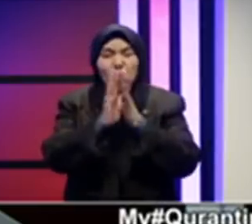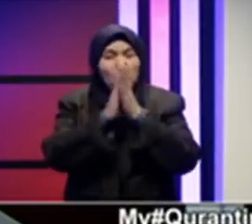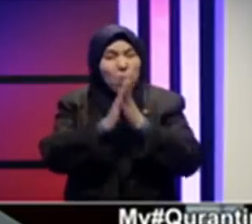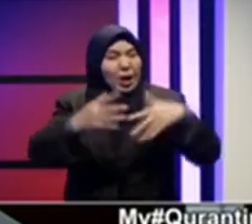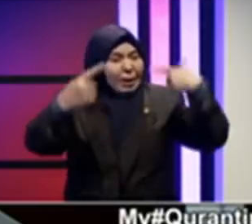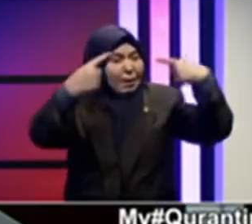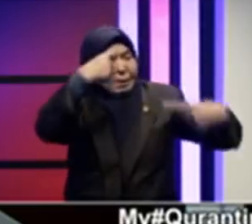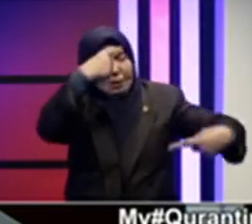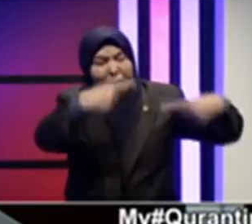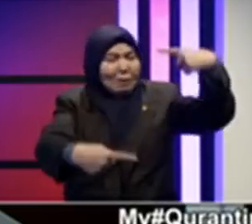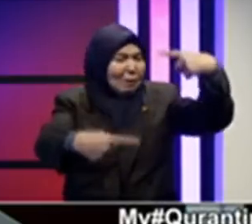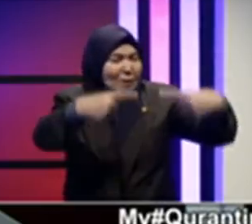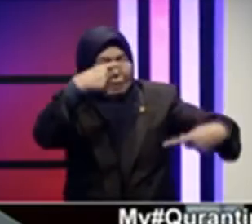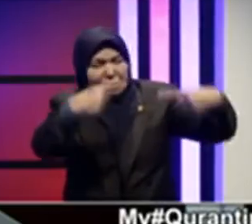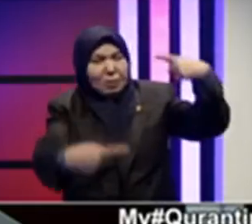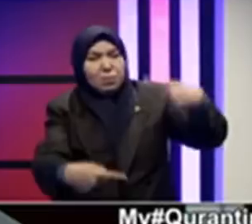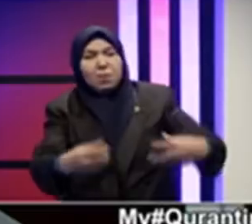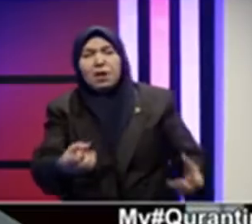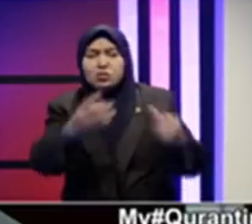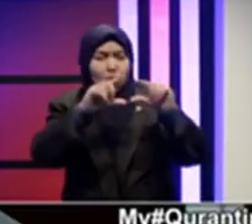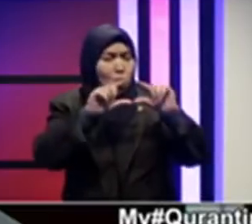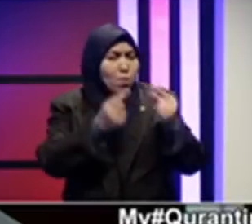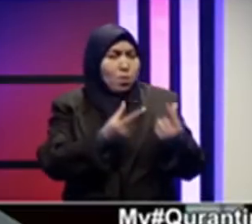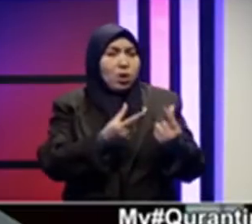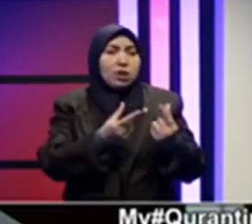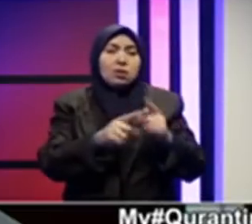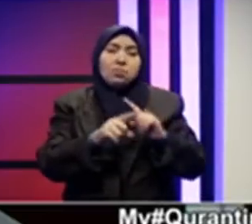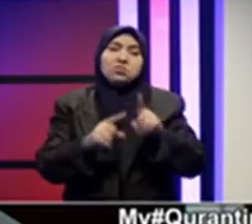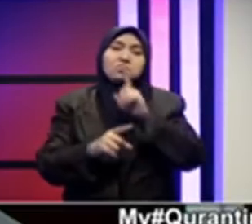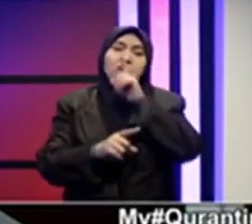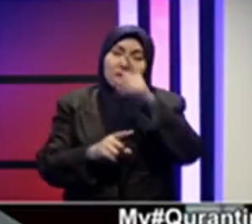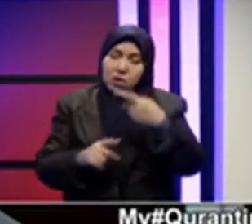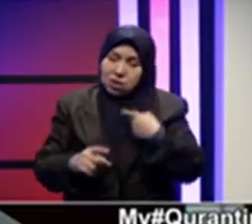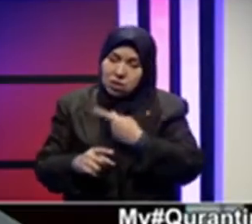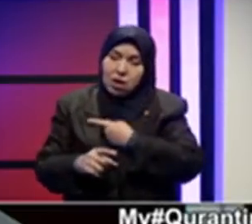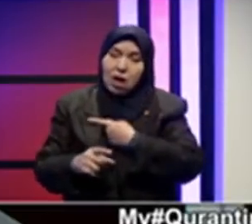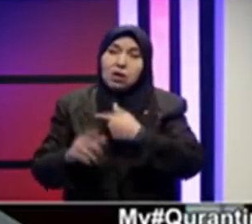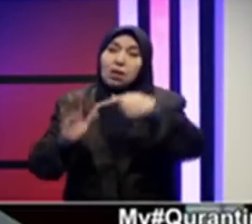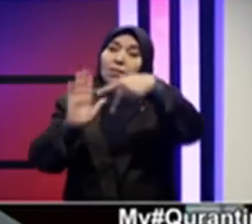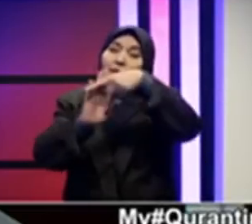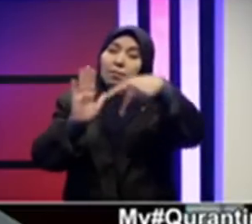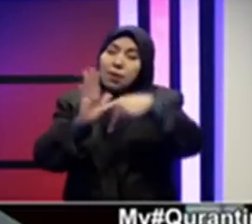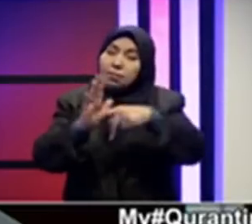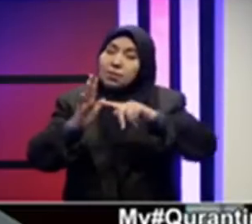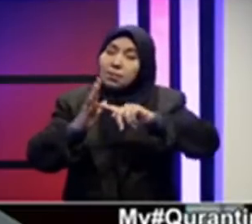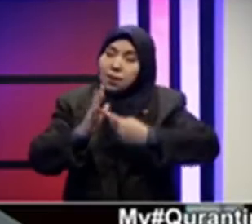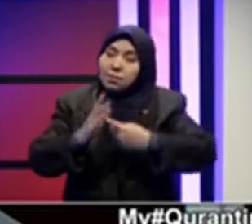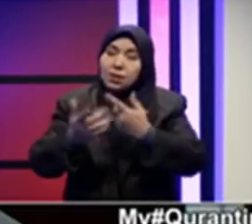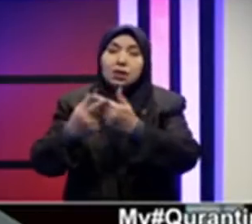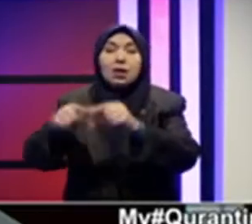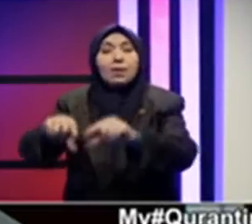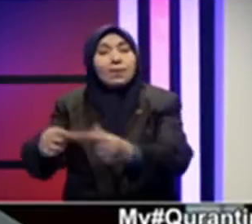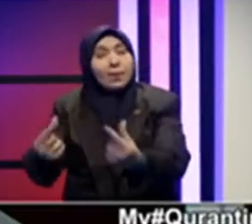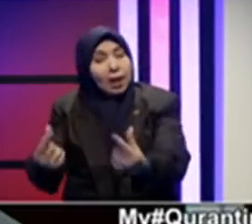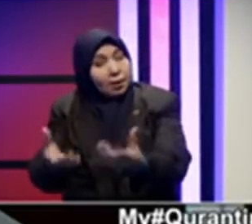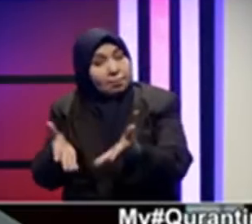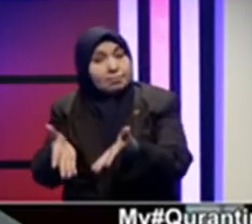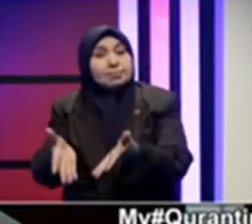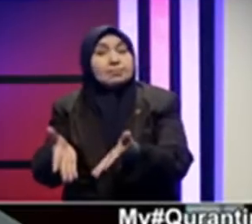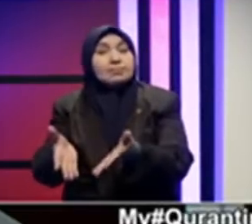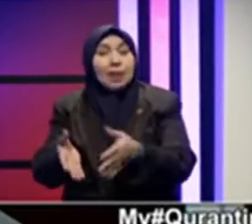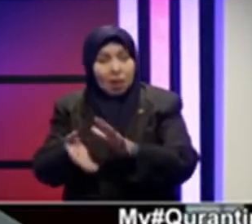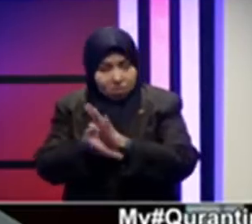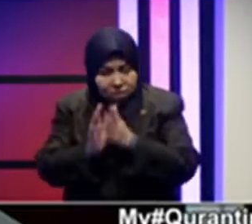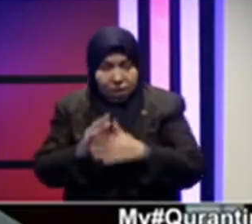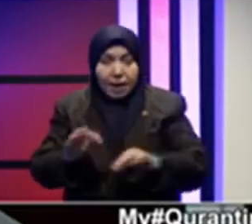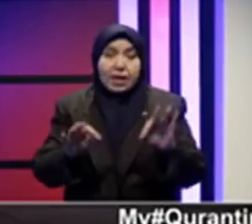berahzab, maksudnya. Maksudnya banyak-banyak kumpulan padahal kita ada sumber peraturan yang satu daripada Al-Quran Al-Karim. Ayat 65